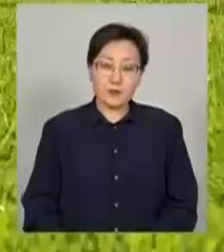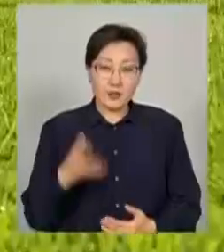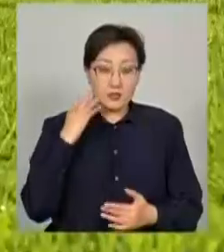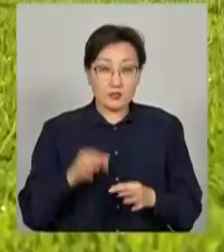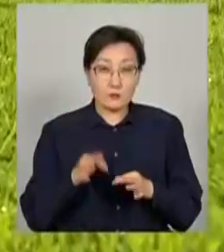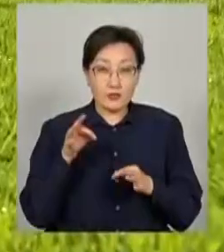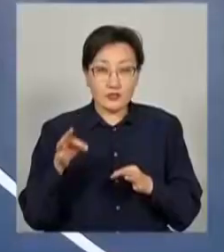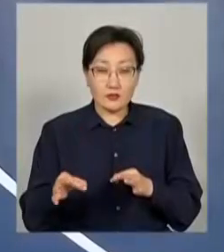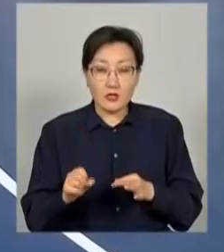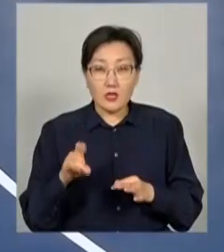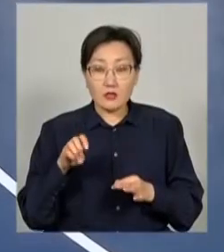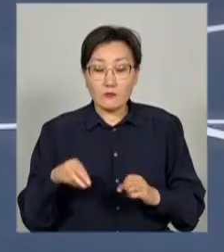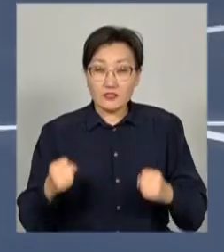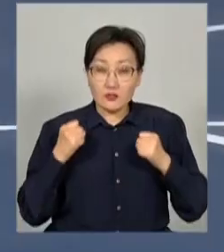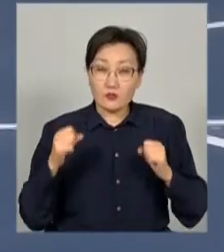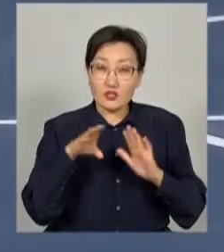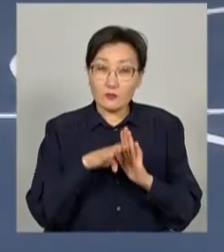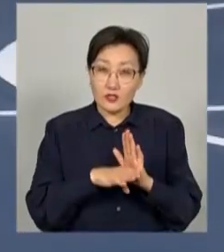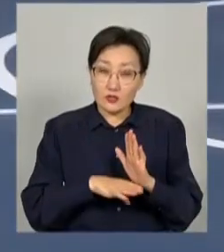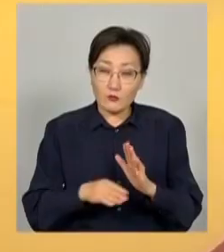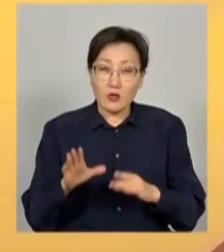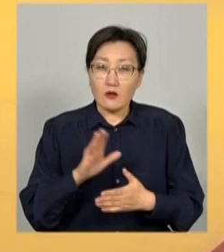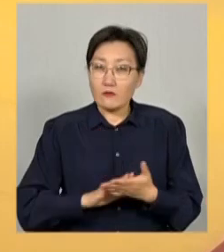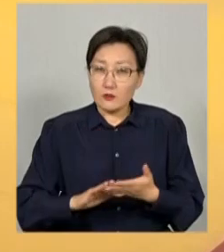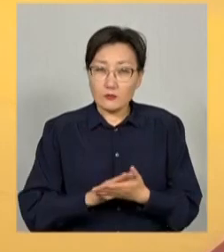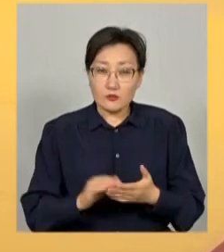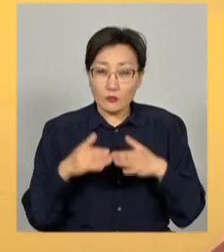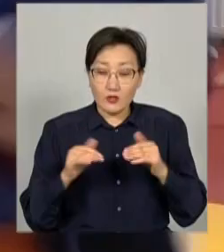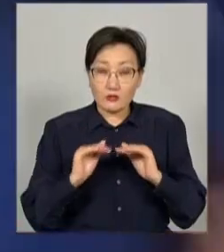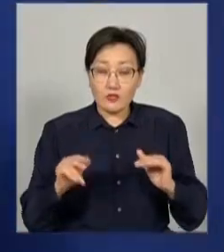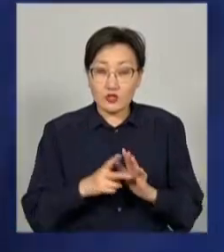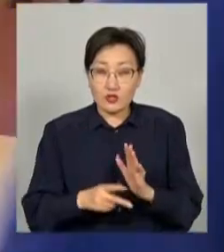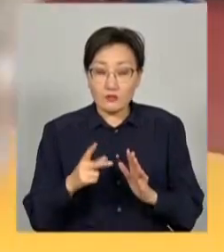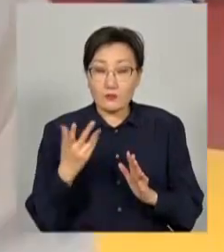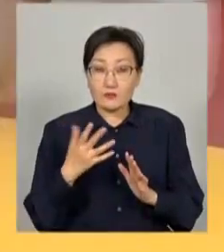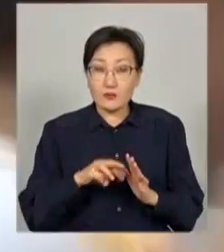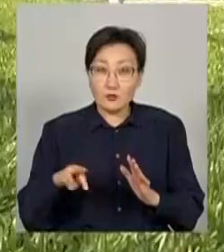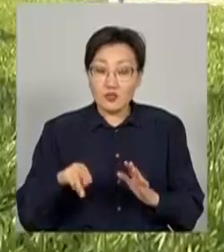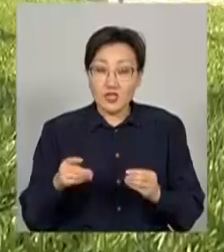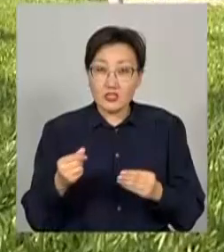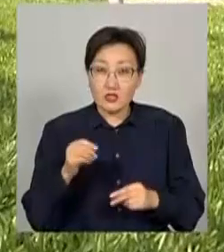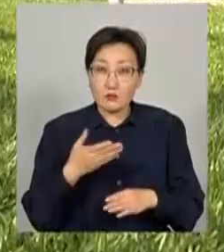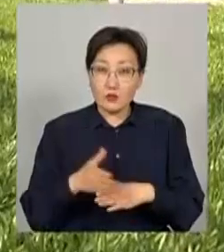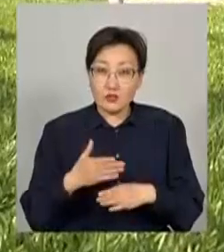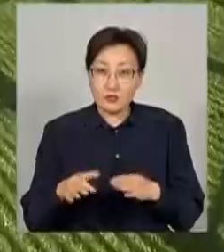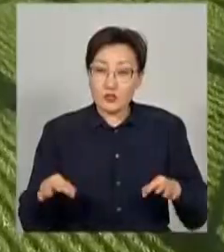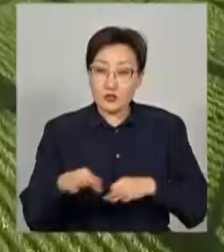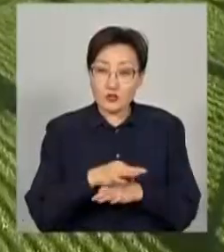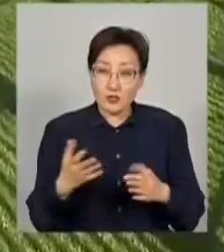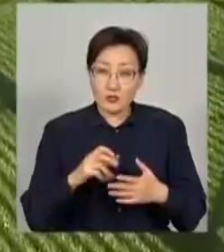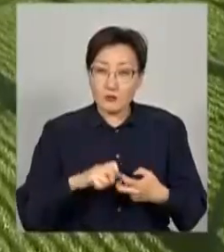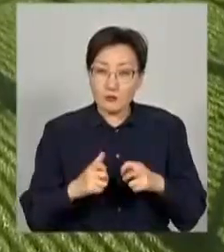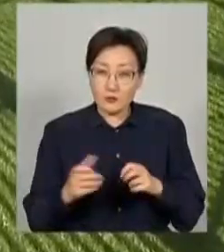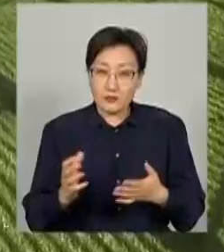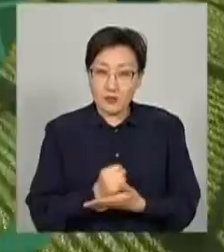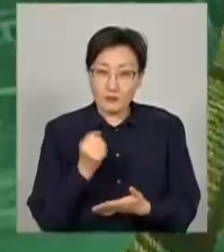Алматы облысында арт-спорт бағдарламасы бойынша мүлде жоқ балаларға 75 миллион теңге бөлінген. Жобадан тағы қандай олқылықтар